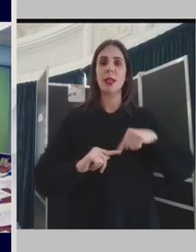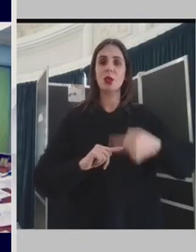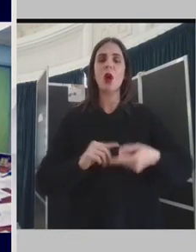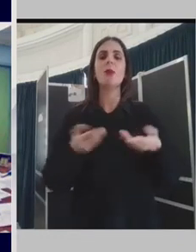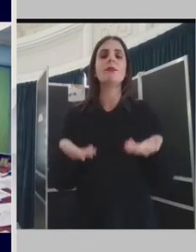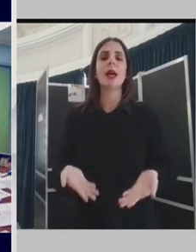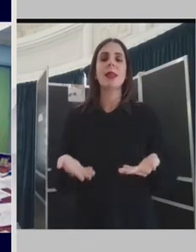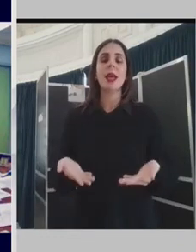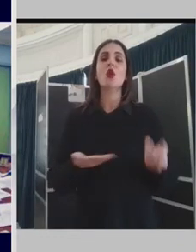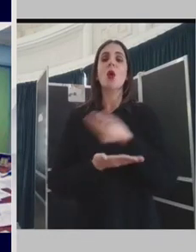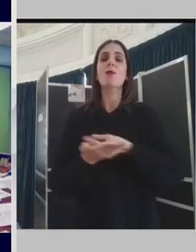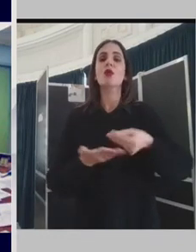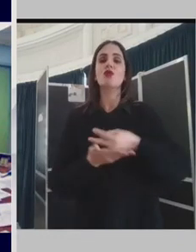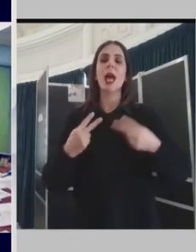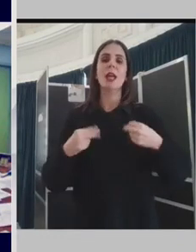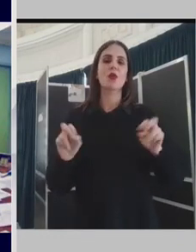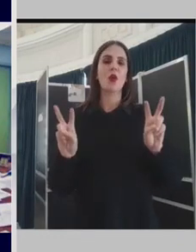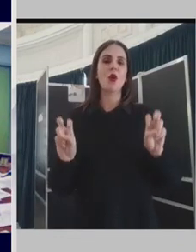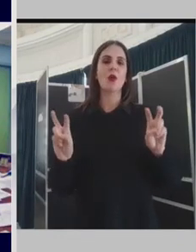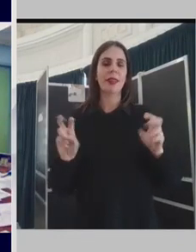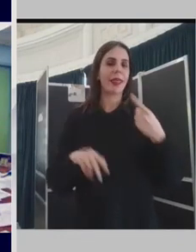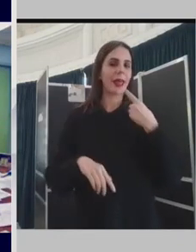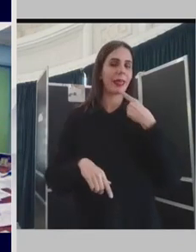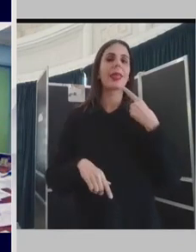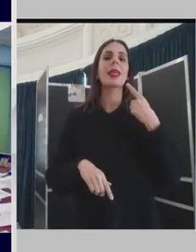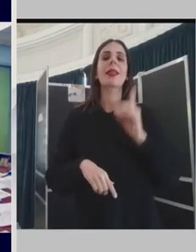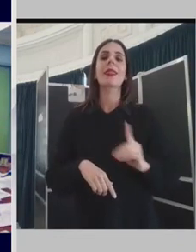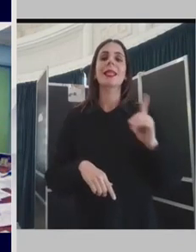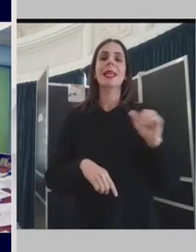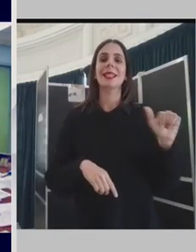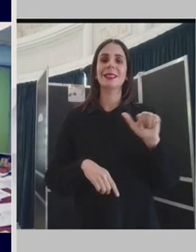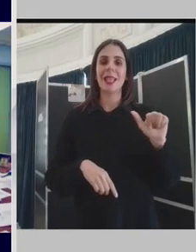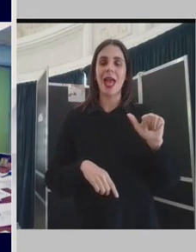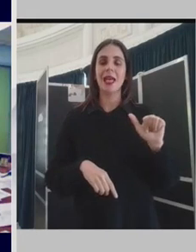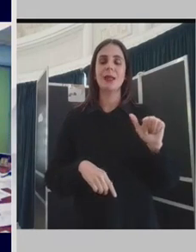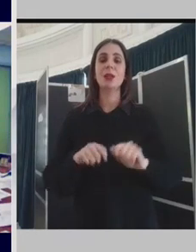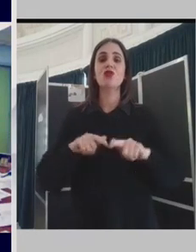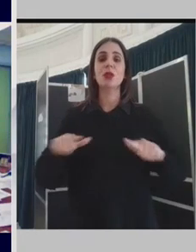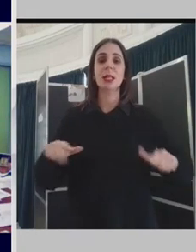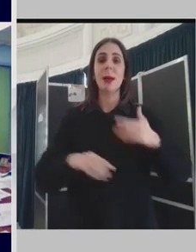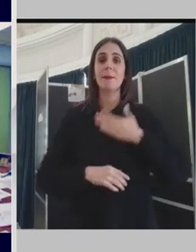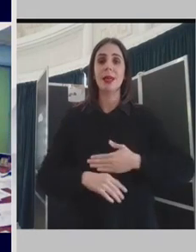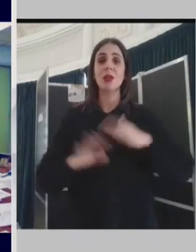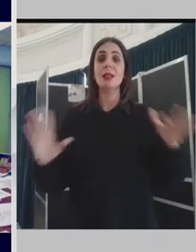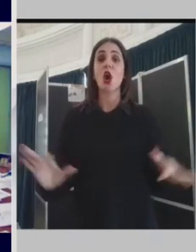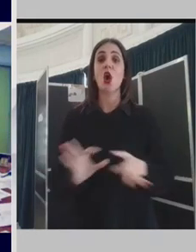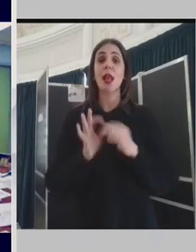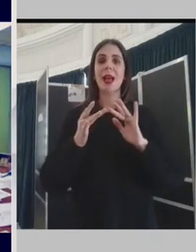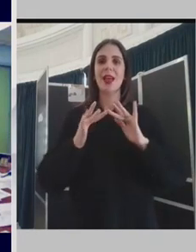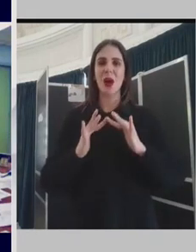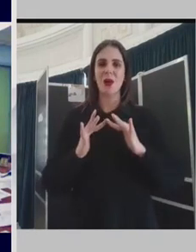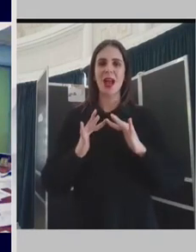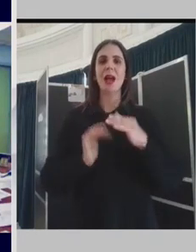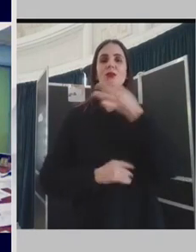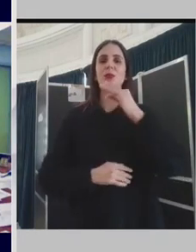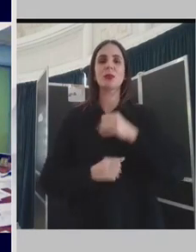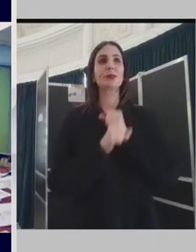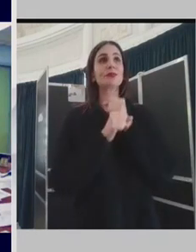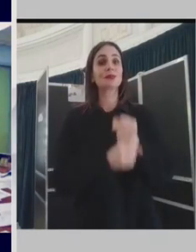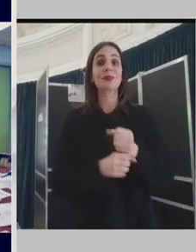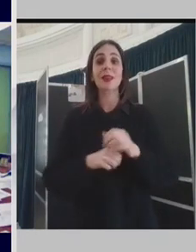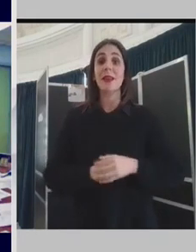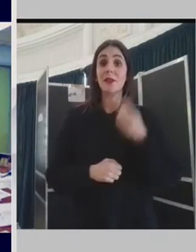a Progetti Vita di Daniela Schieri, presidente di Progetto Vita Città di Piacenza, che è collegata online. La vediamo, se